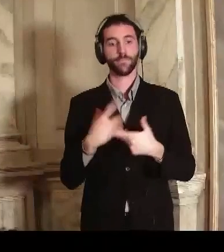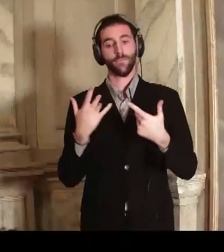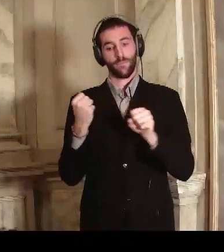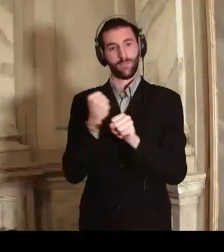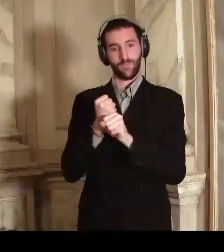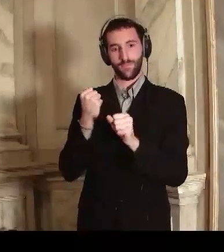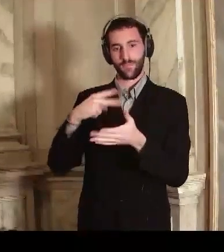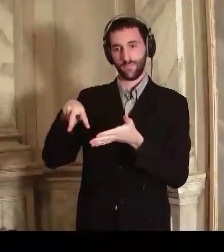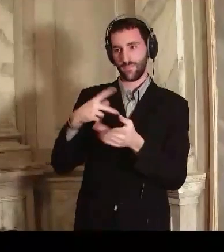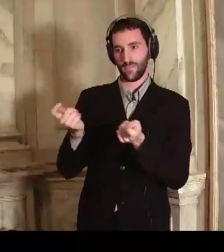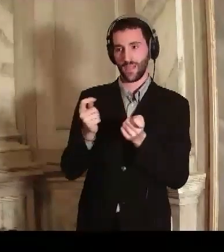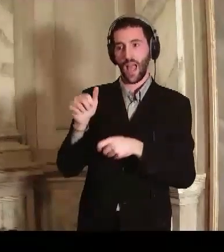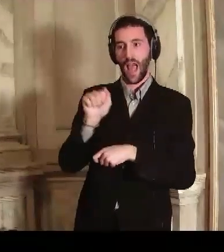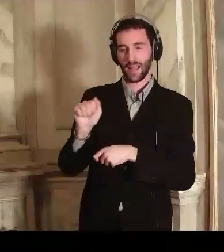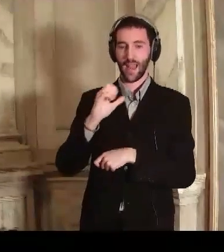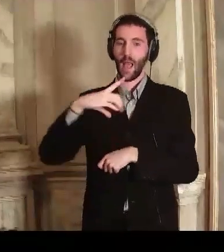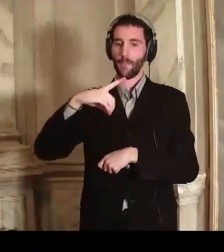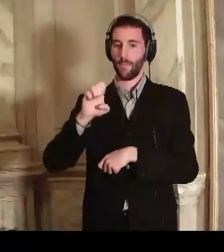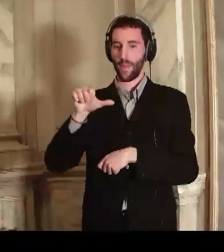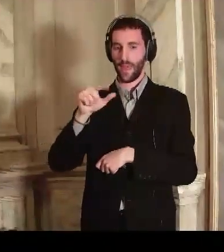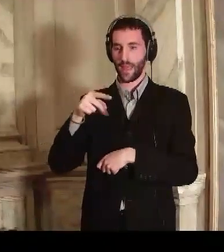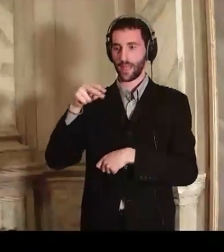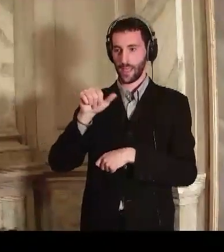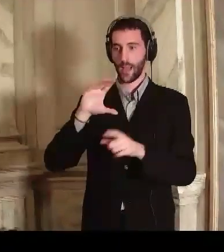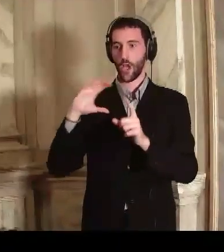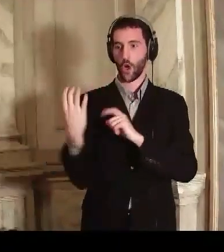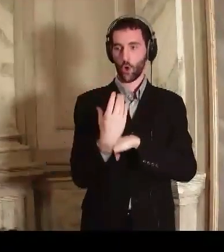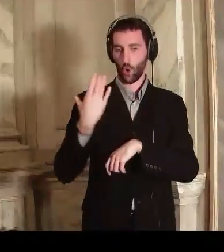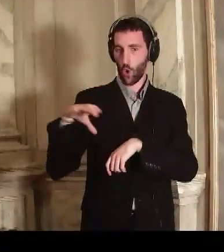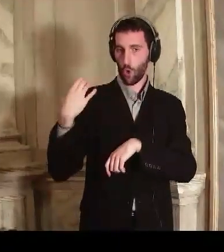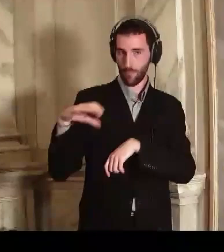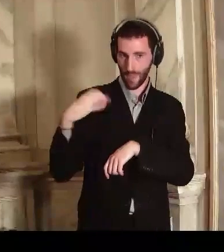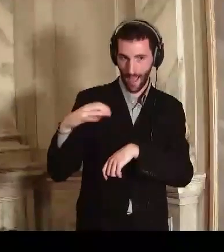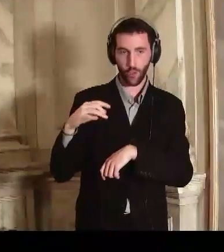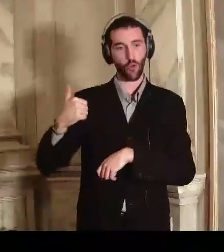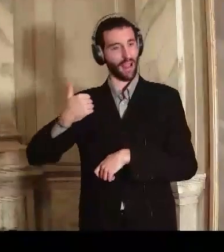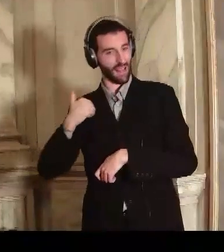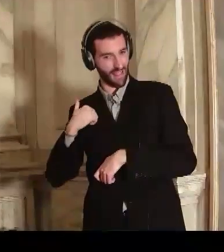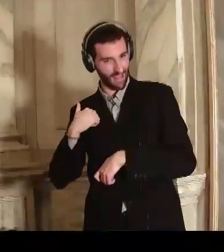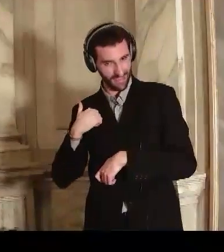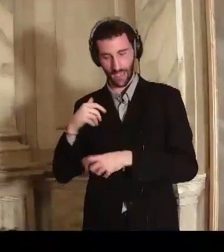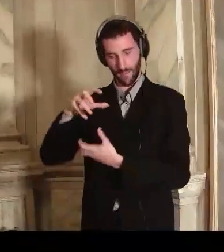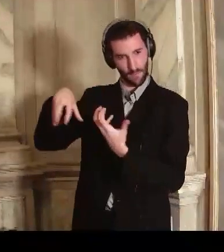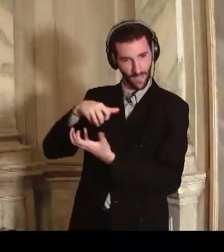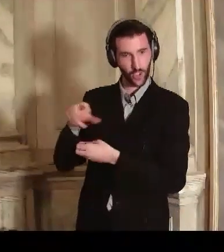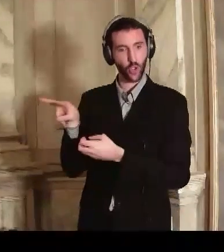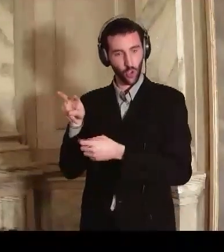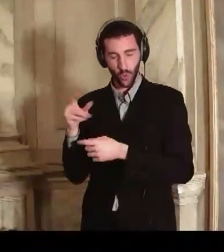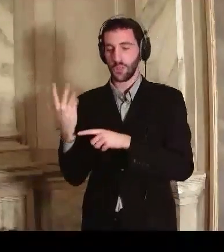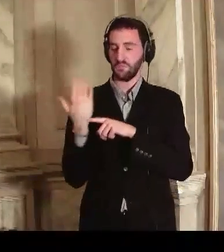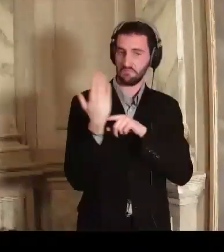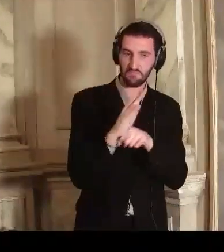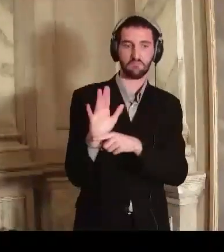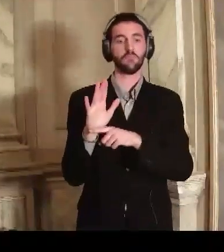canadese, Andrea Peña, vincitrice del bando internazionale, presenterà a Bogotà una performance dall'approccio coraggioso e cruda, volta a esplorare